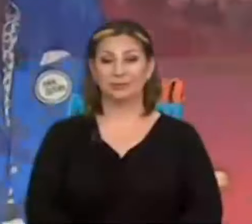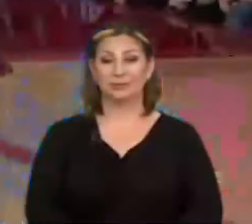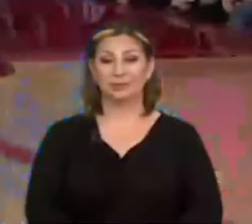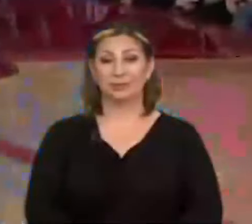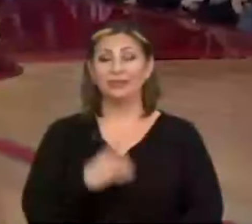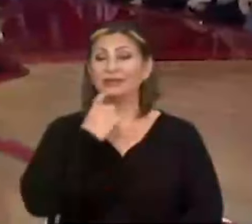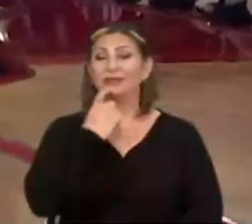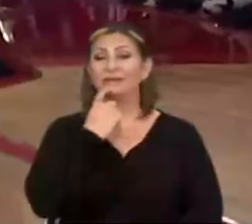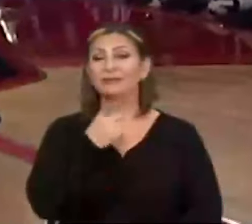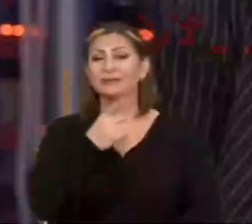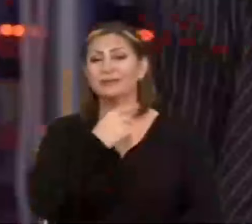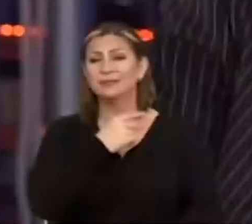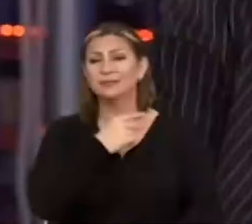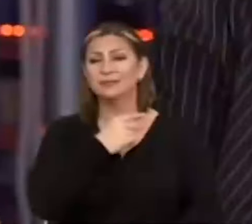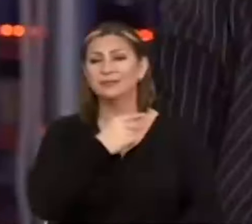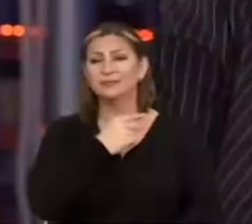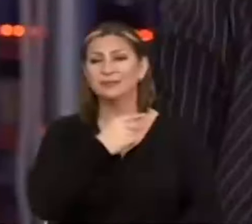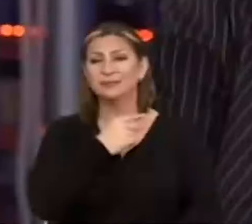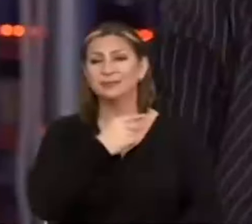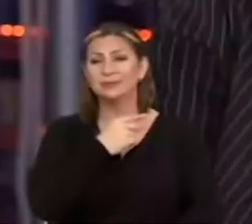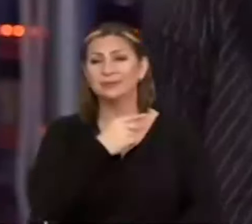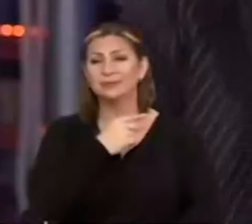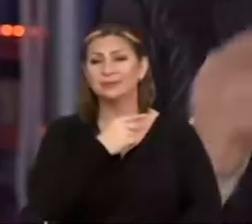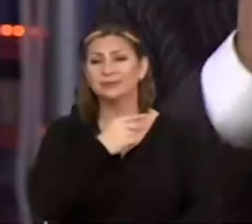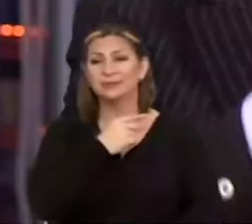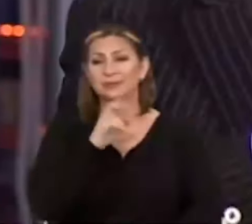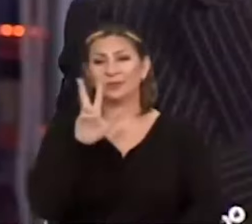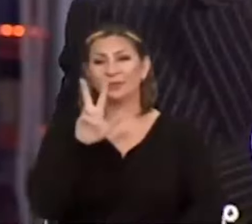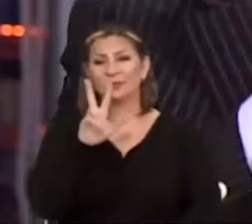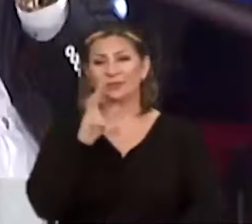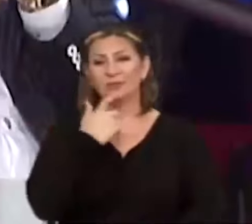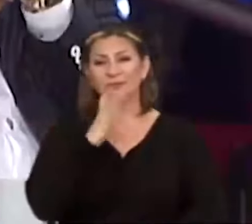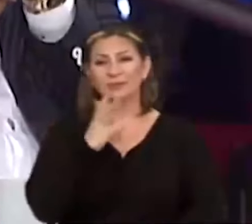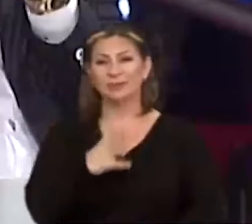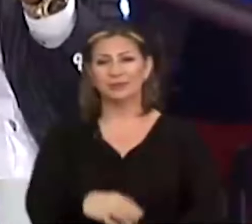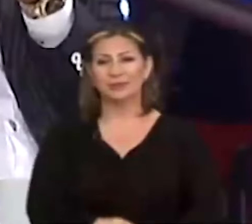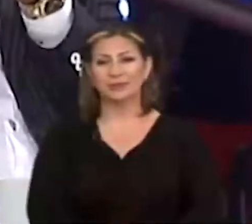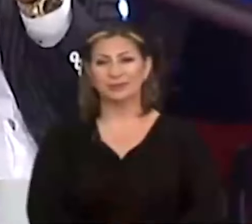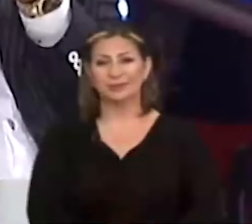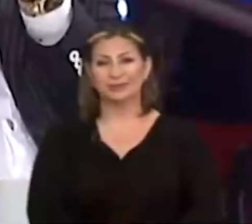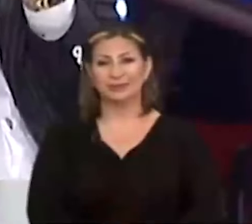Sonra kaç yaşındasınız efendim burada? Orada mı kaç yaşında oluyorum? 30 yaşında.